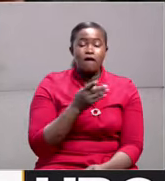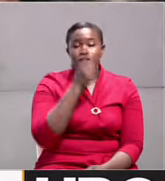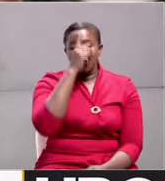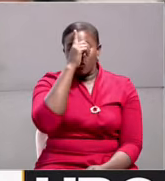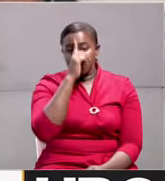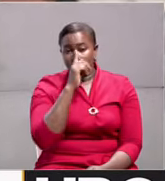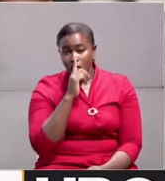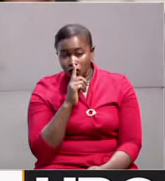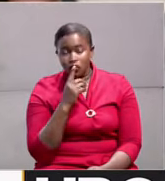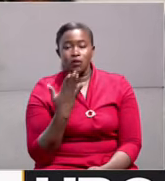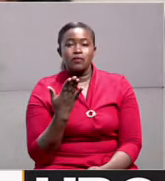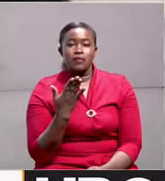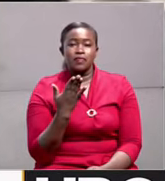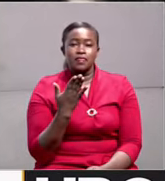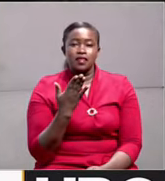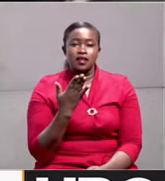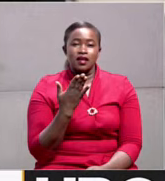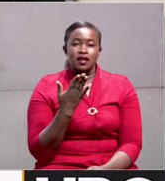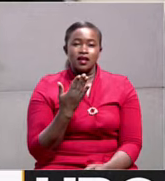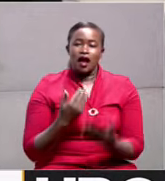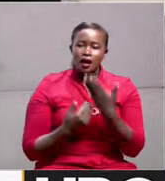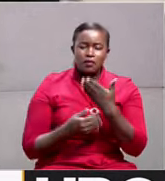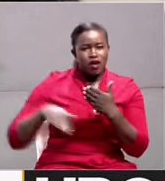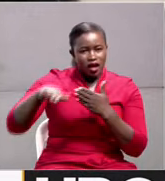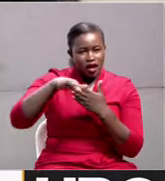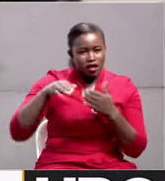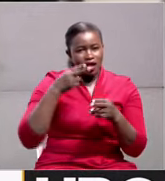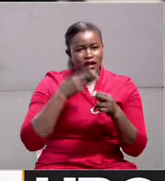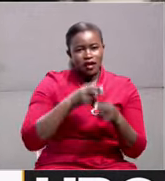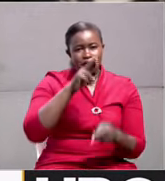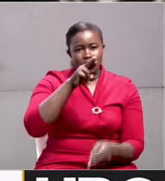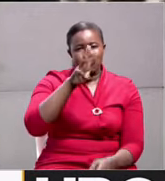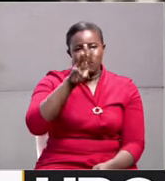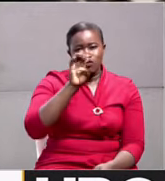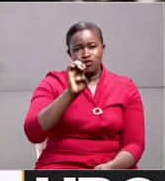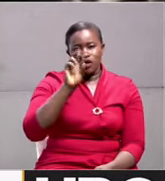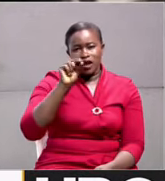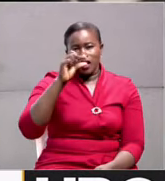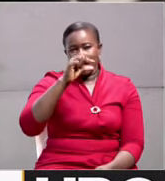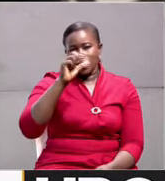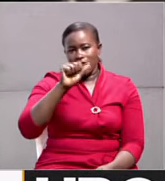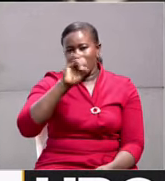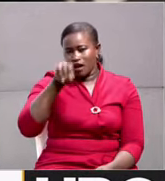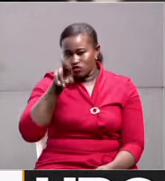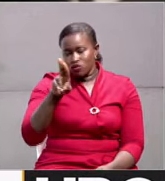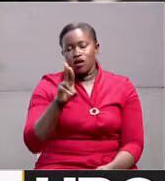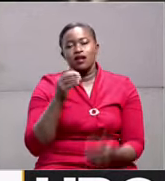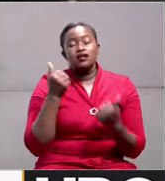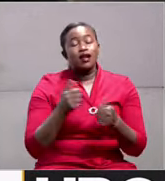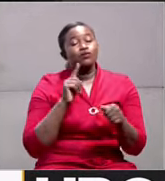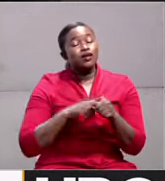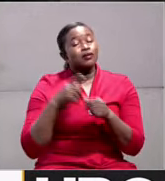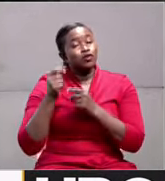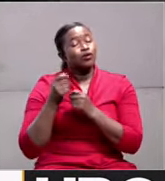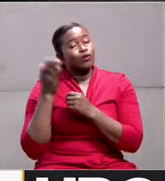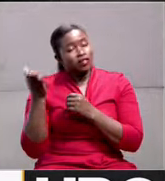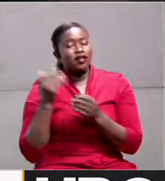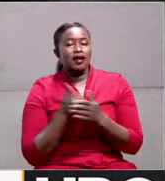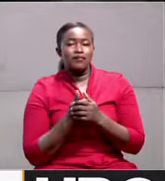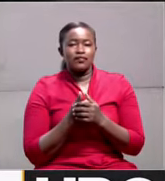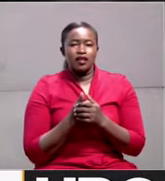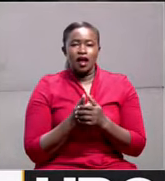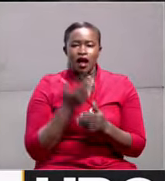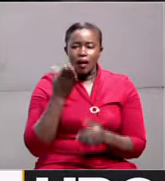futpocho o ikitwekano bakyeta ruwengaju so kutwagireyo umushejo go mwaminya kana no mwetanya